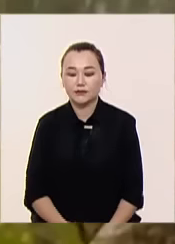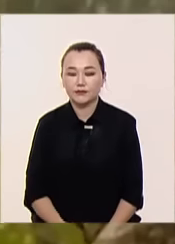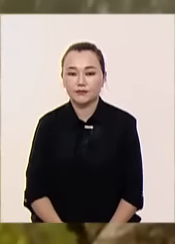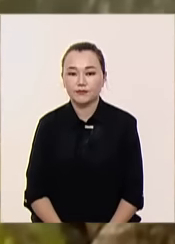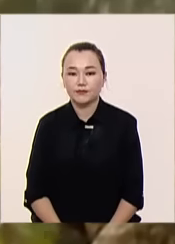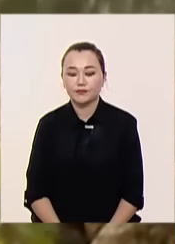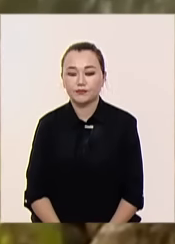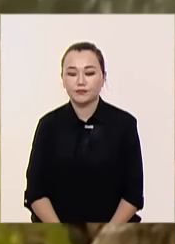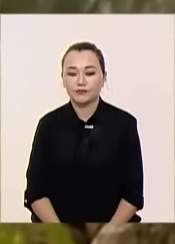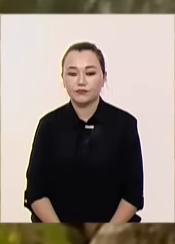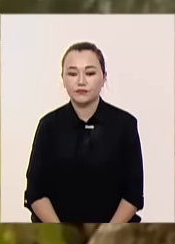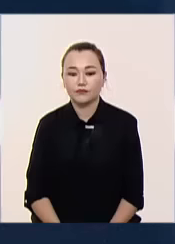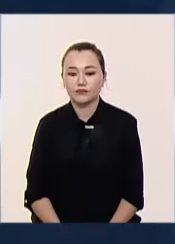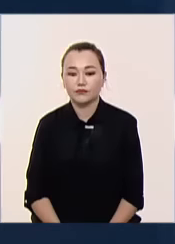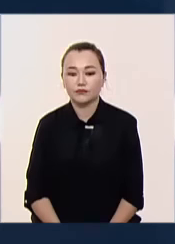Турабеков, Информбюро Шымкент.